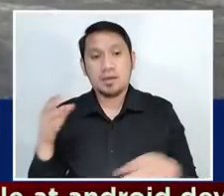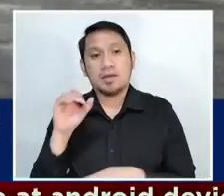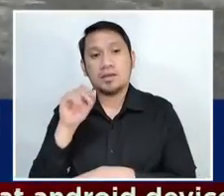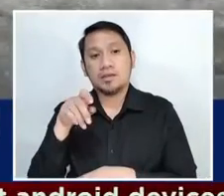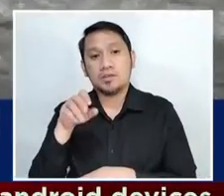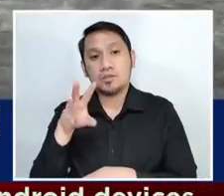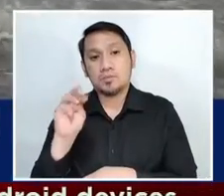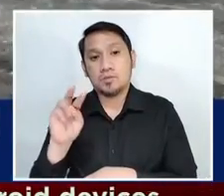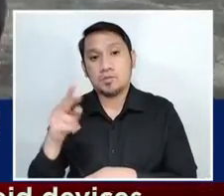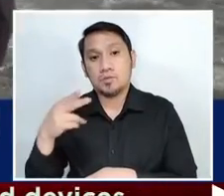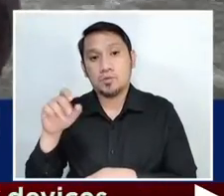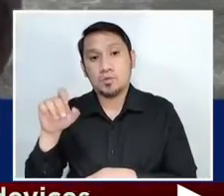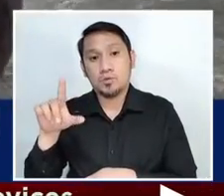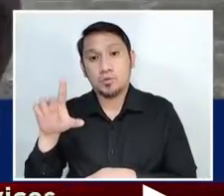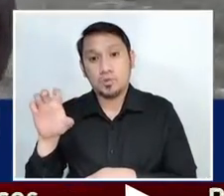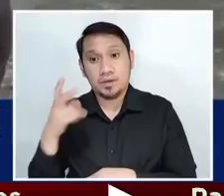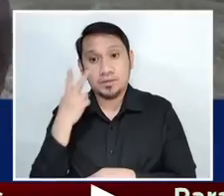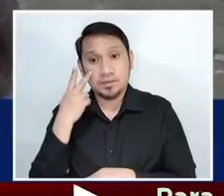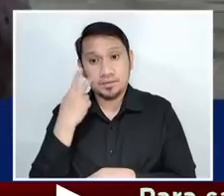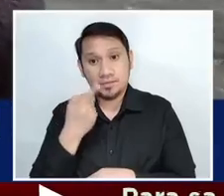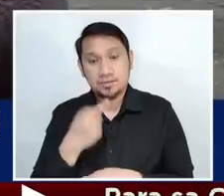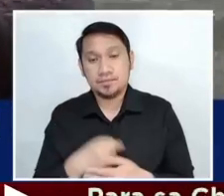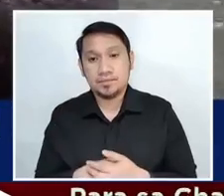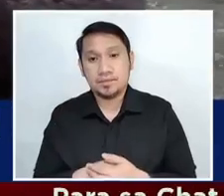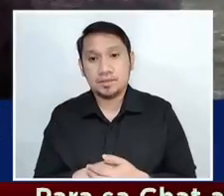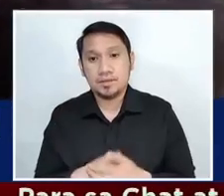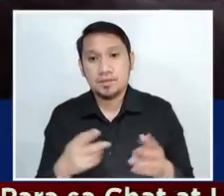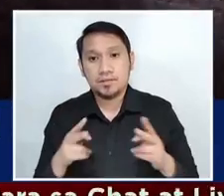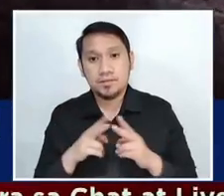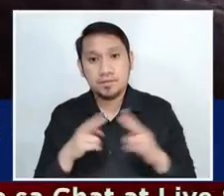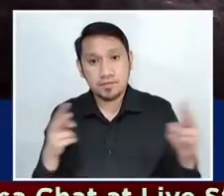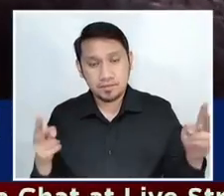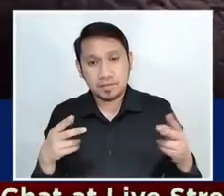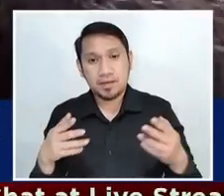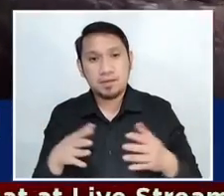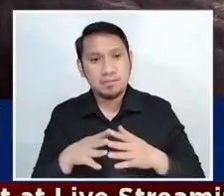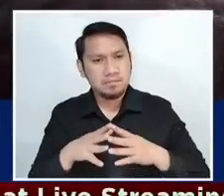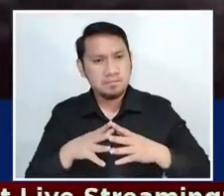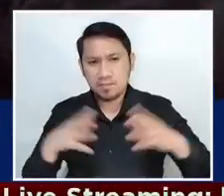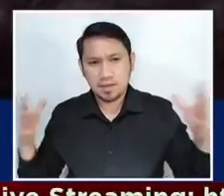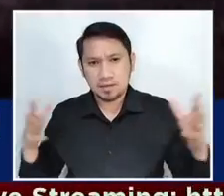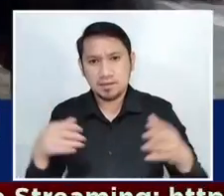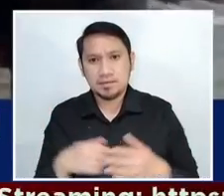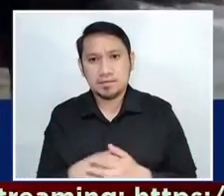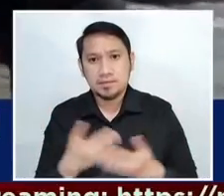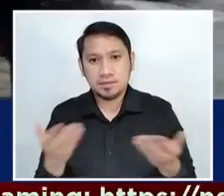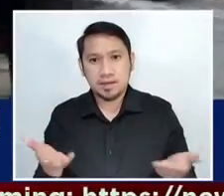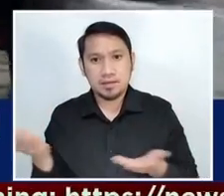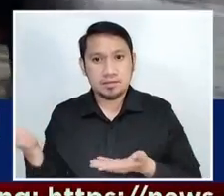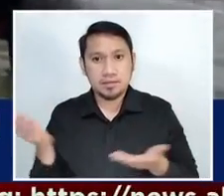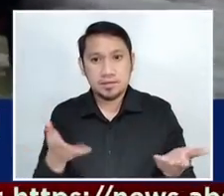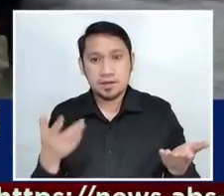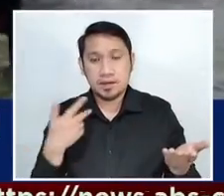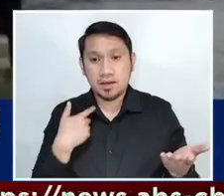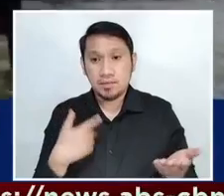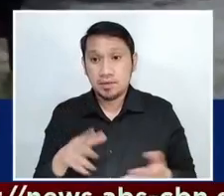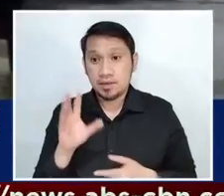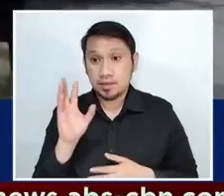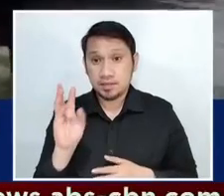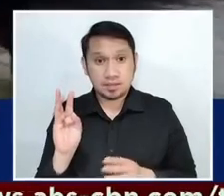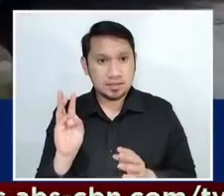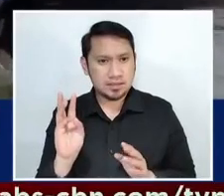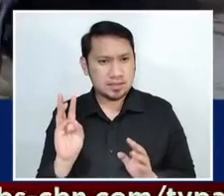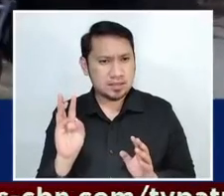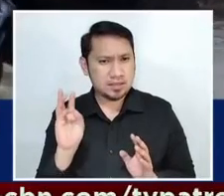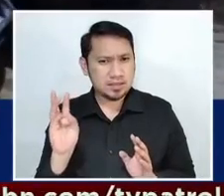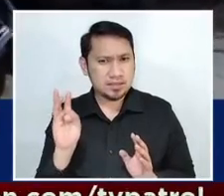marine biologist na si Darrell Blatchley, ito ang pinakamalaking sperm whale na na-recover sa buong bansa na may 60 talampakan ng